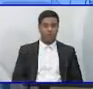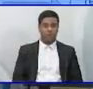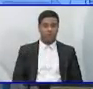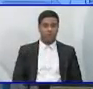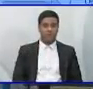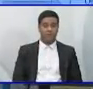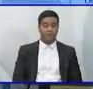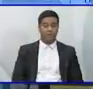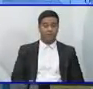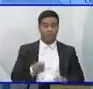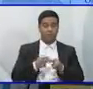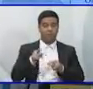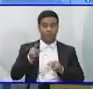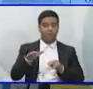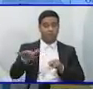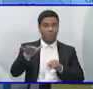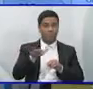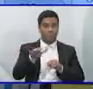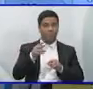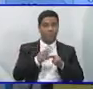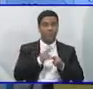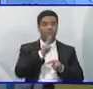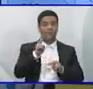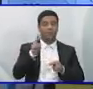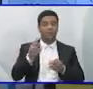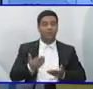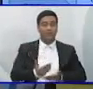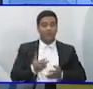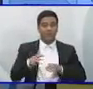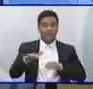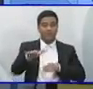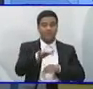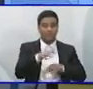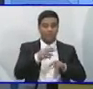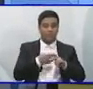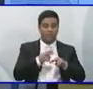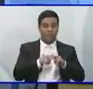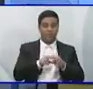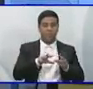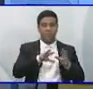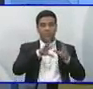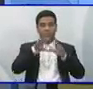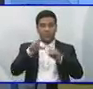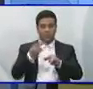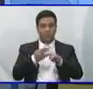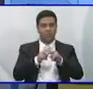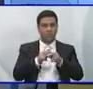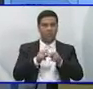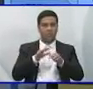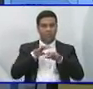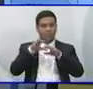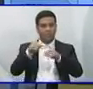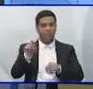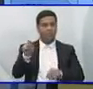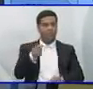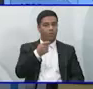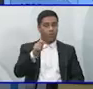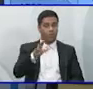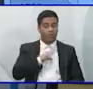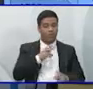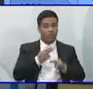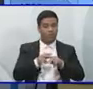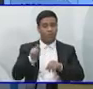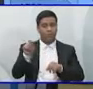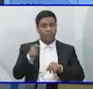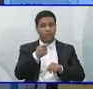Qoraqalpoqlar hududiga, ya'ni Qoraqalpoqlar yashaydigan hududga ko'chmanchi Jo'ng'or qabiralari